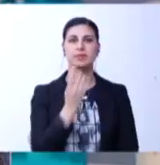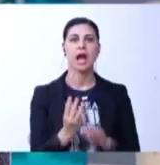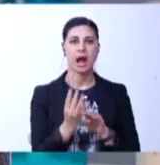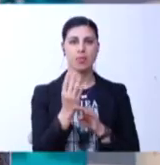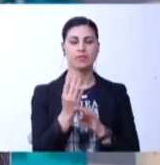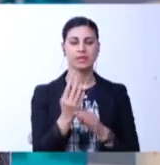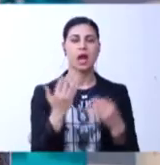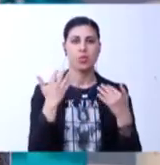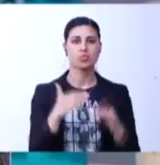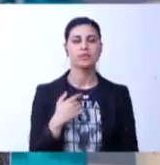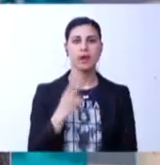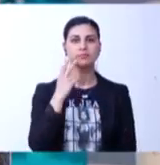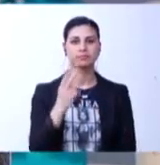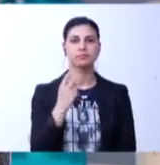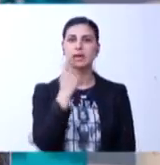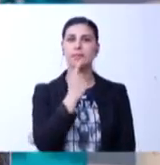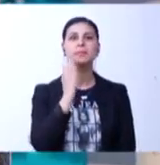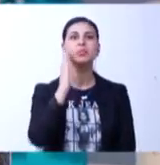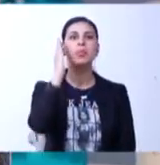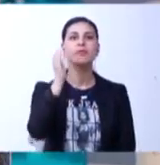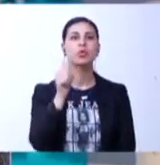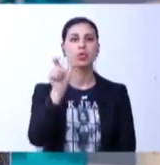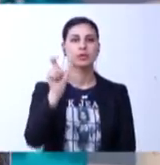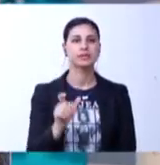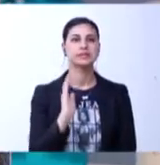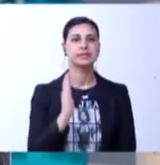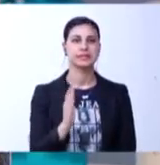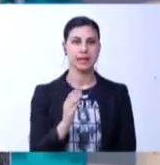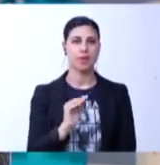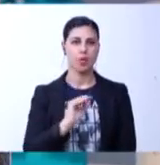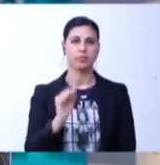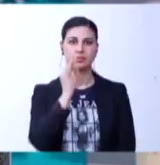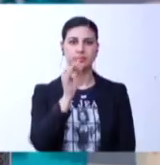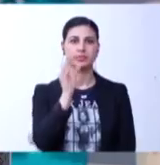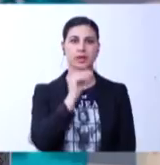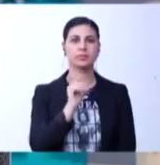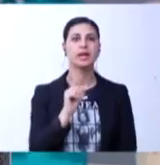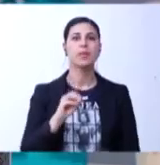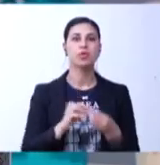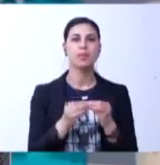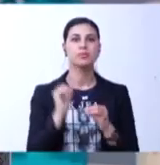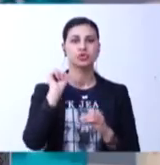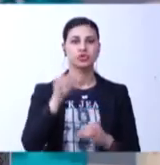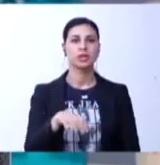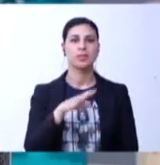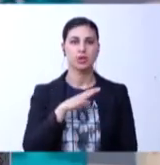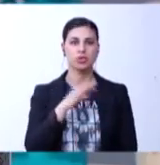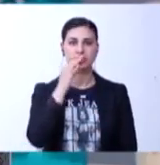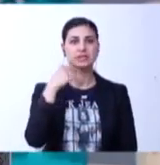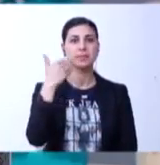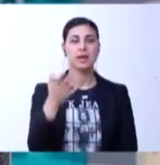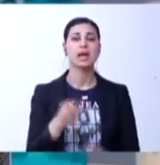უკვე გასაგები იქნება სამომავლოდ მუდმივ თანკბილვის პირობებში რა პრობლემები შეიძლება შეგვექმნას.